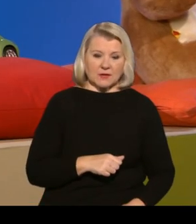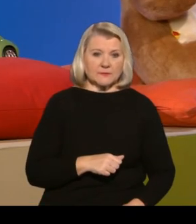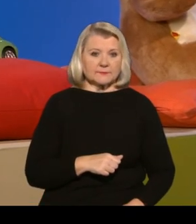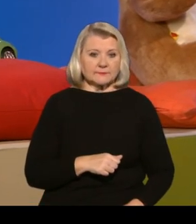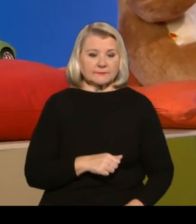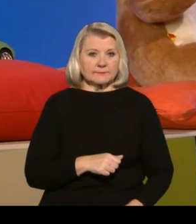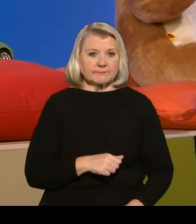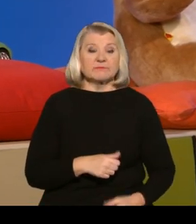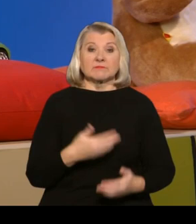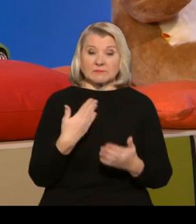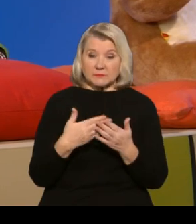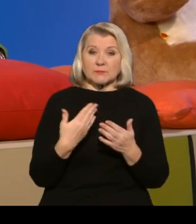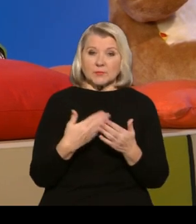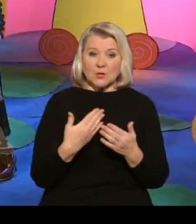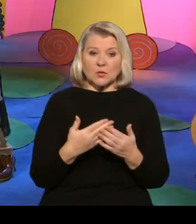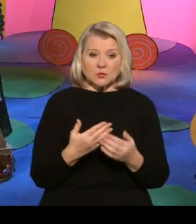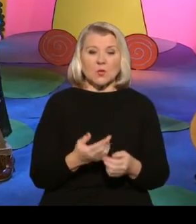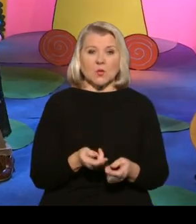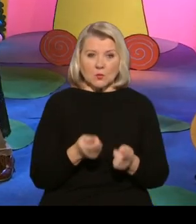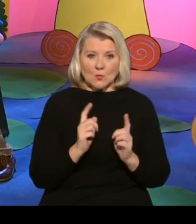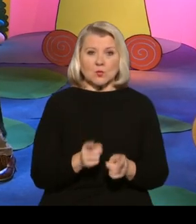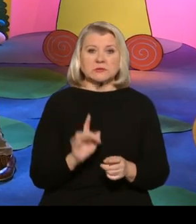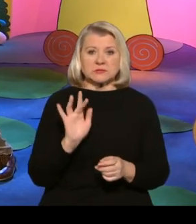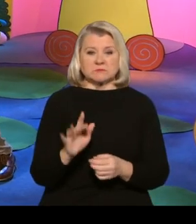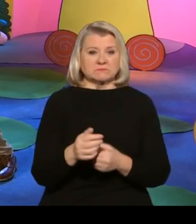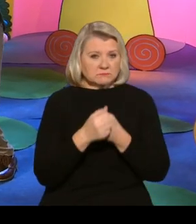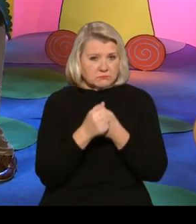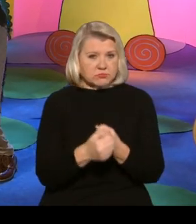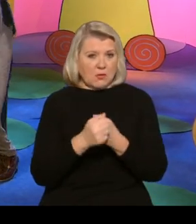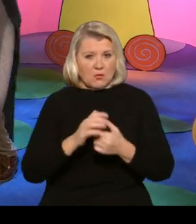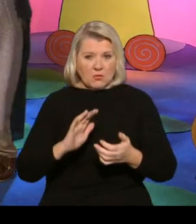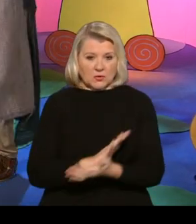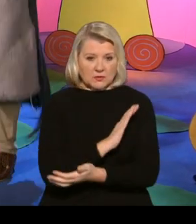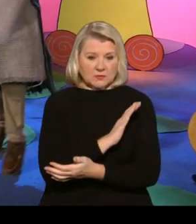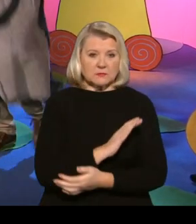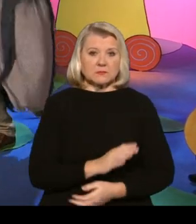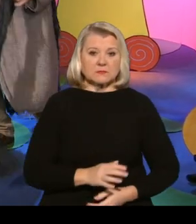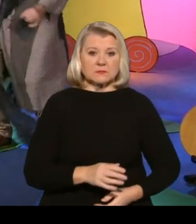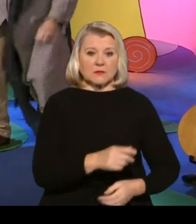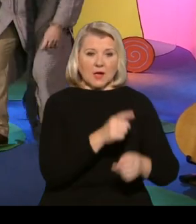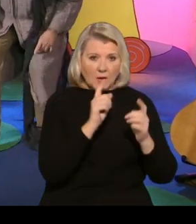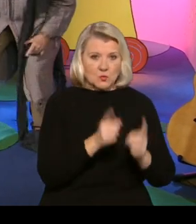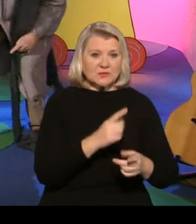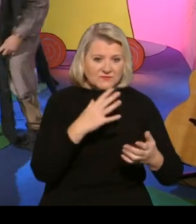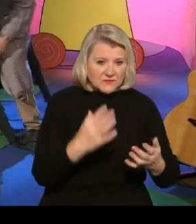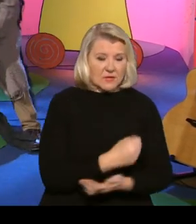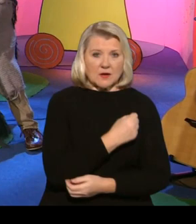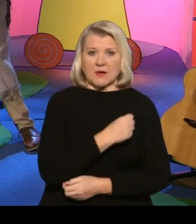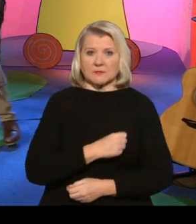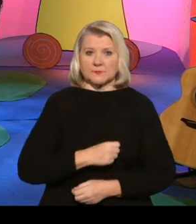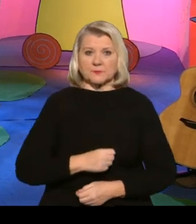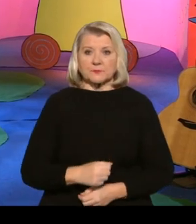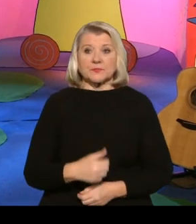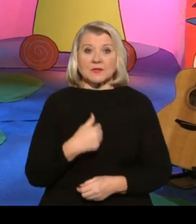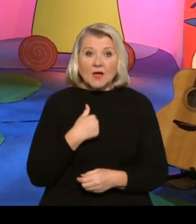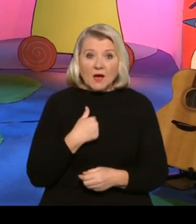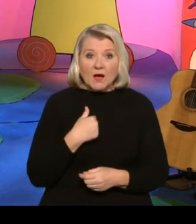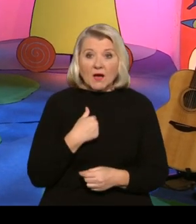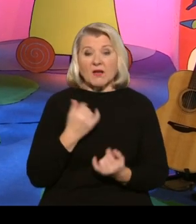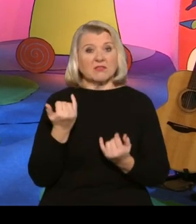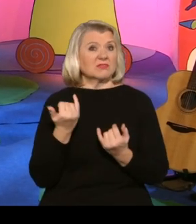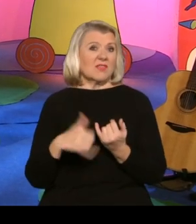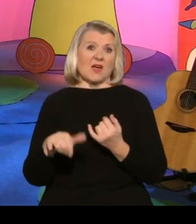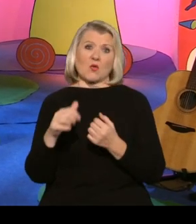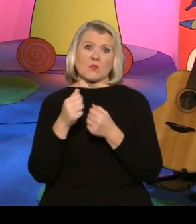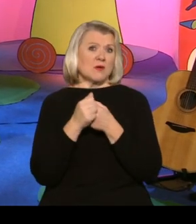Tak je potřeba s ní bojovat. Bojovat. A vyhrát. Jenomže já bojovat